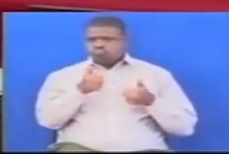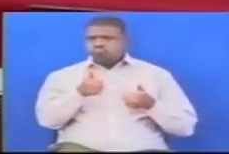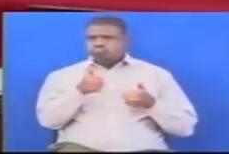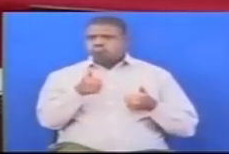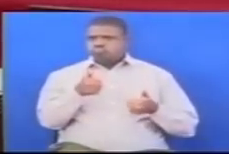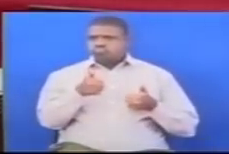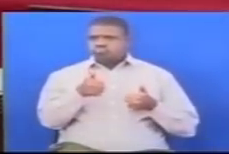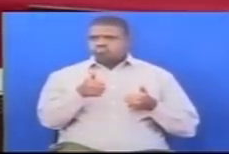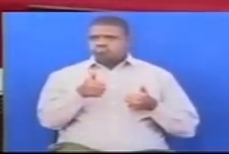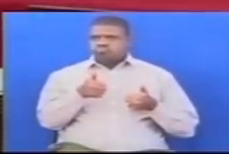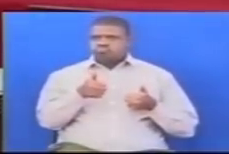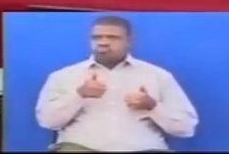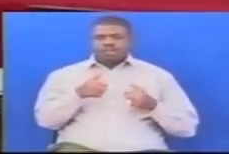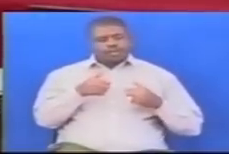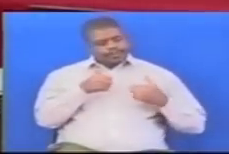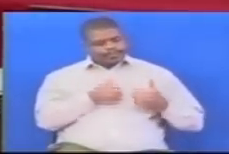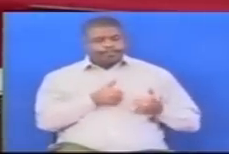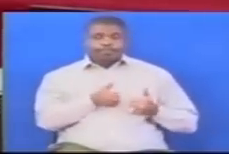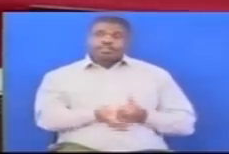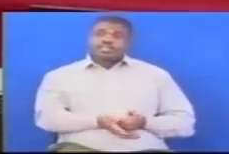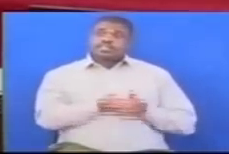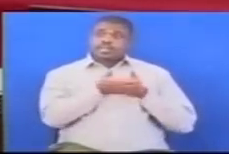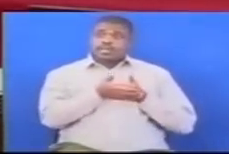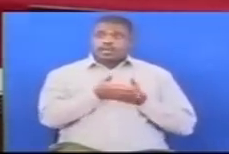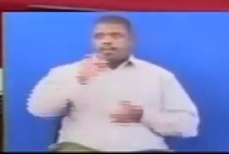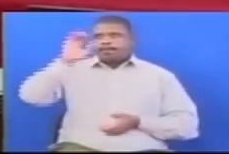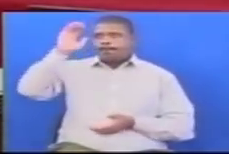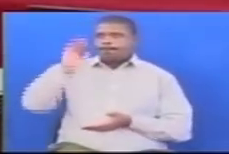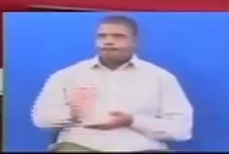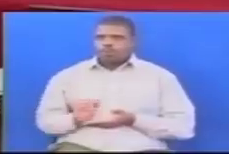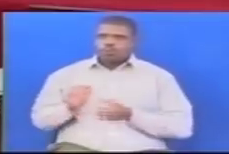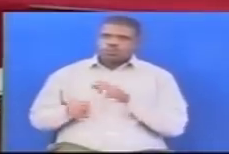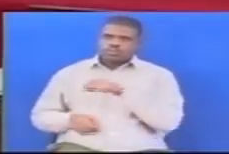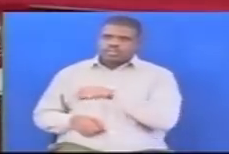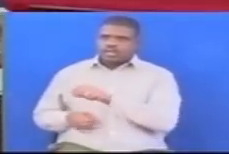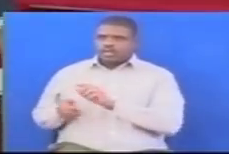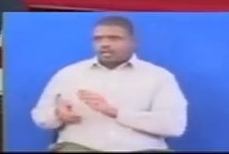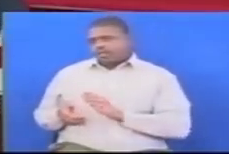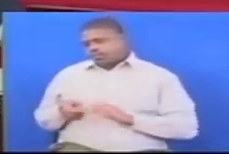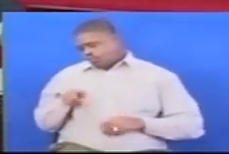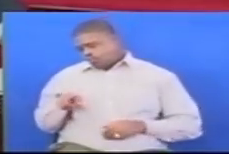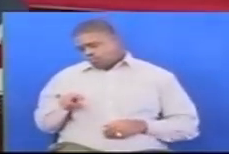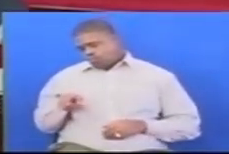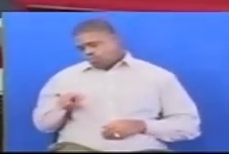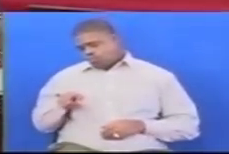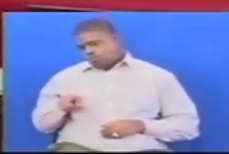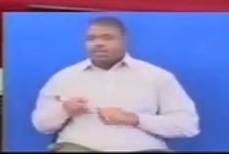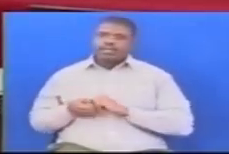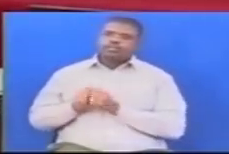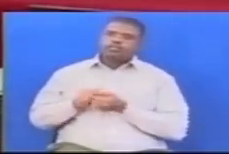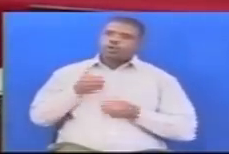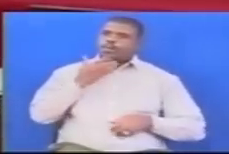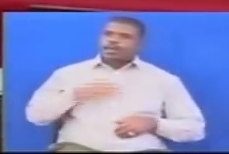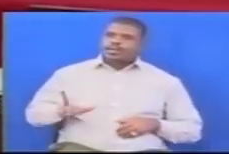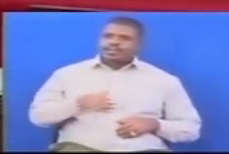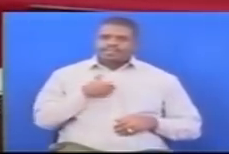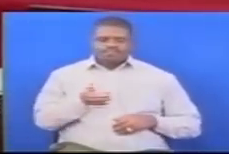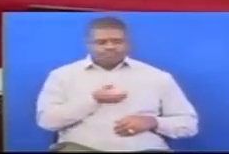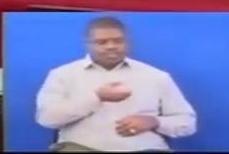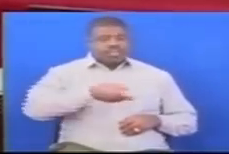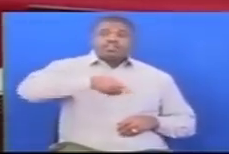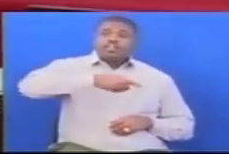na tunategemea kwamba linaweza likasaidia sana kupunguza uanzishwaji huu, kupunguza tatizo la maji kwenye vijiji